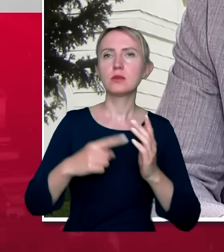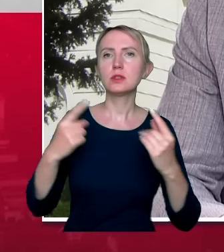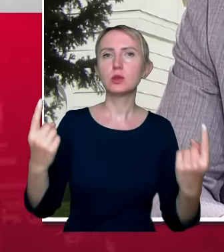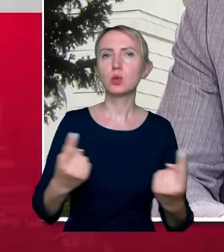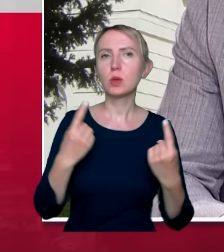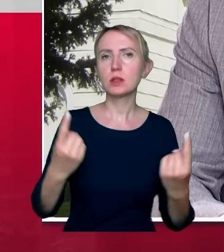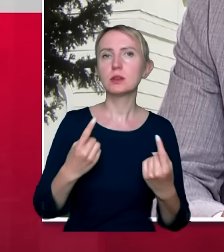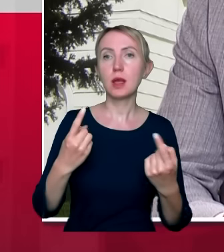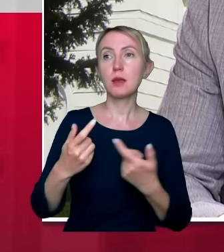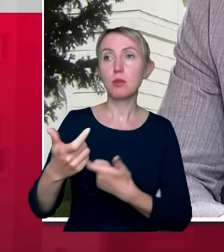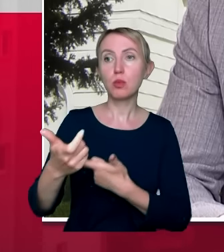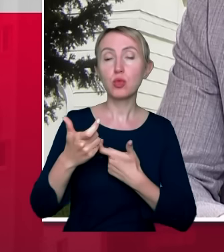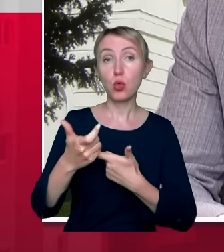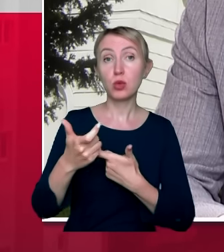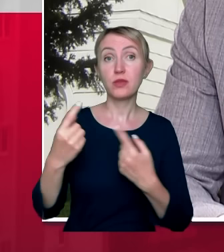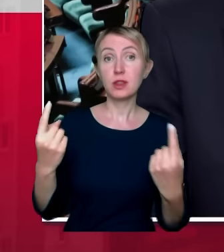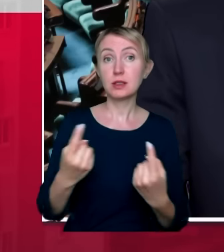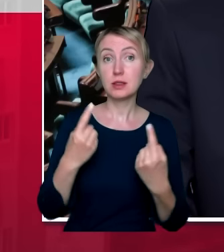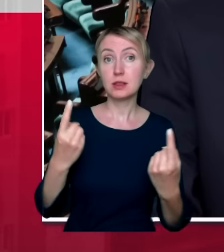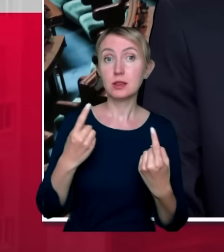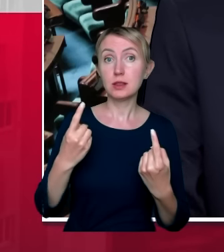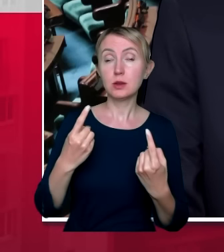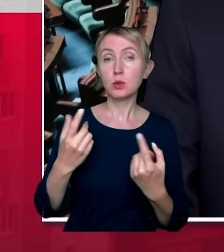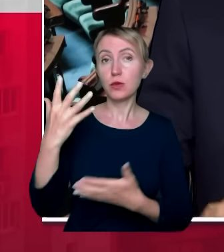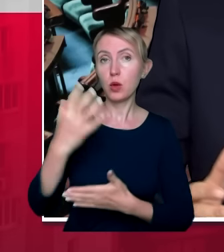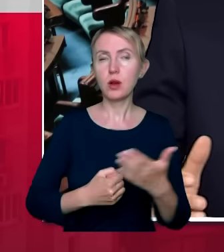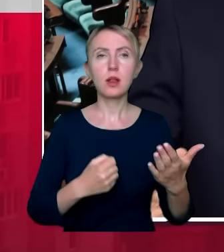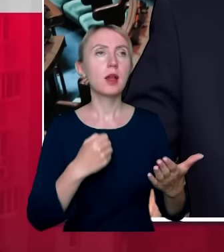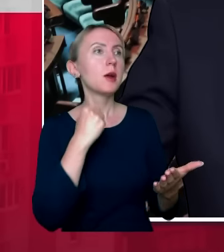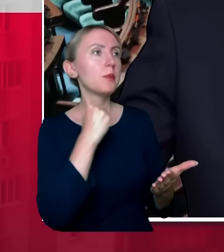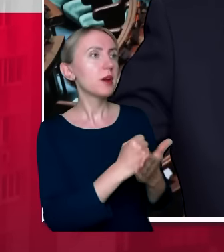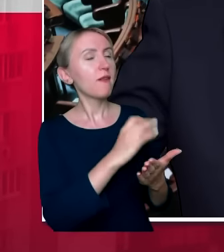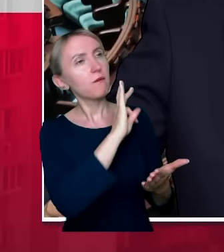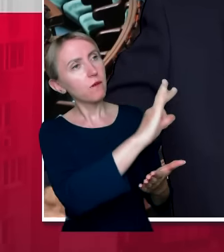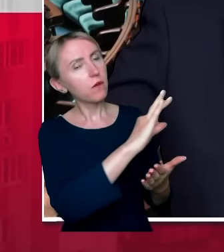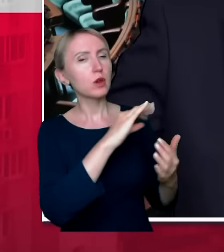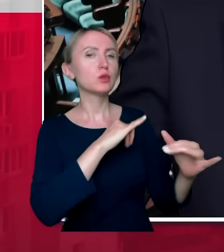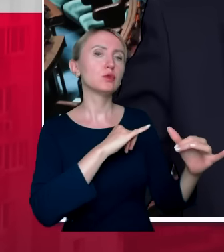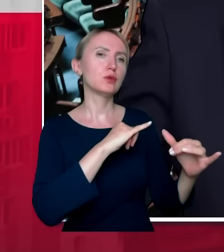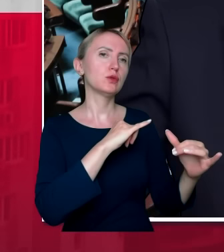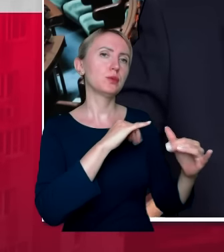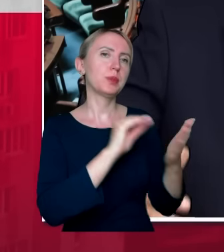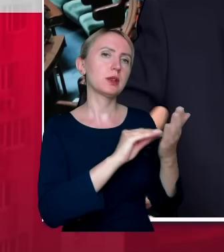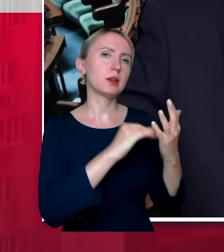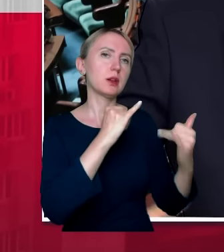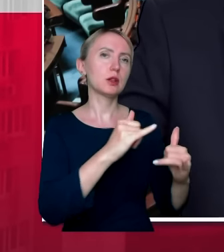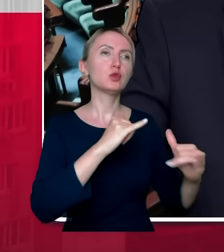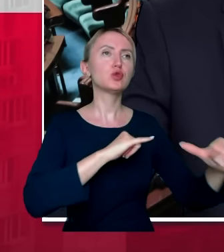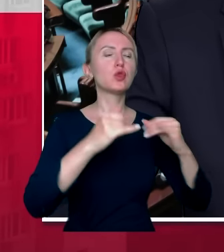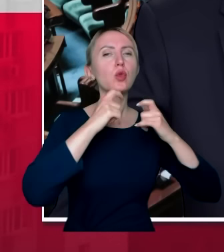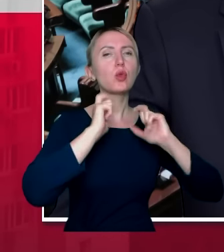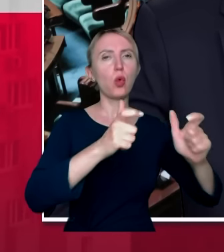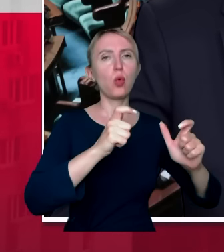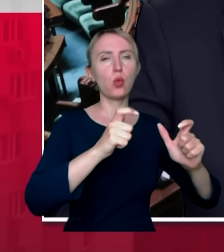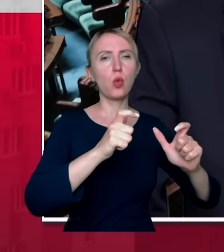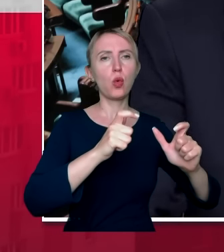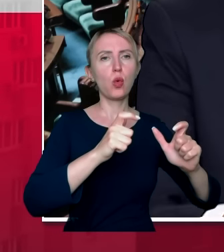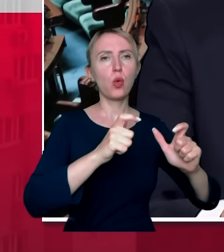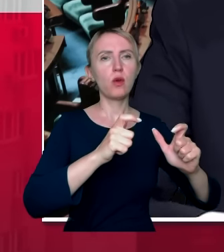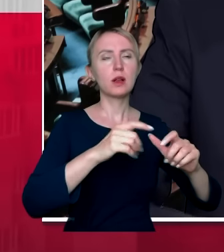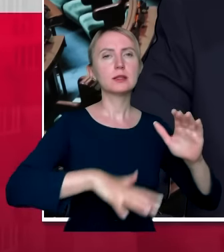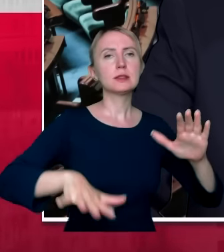takiej broni w takich sytuacjach. Dobrze, ale prawo sobie, a praktyka sobie, rząd ogłosił z wielką pompą otworzenie strefy